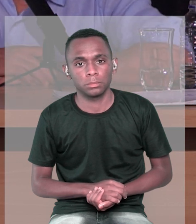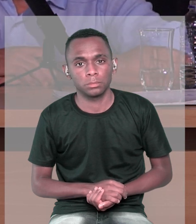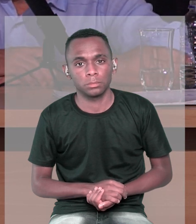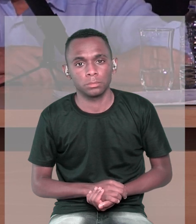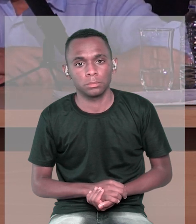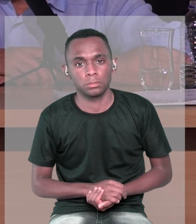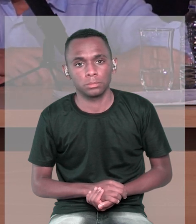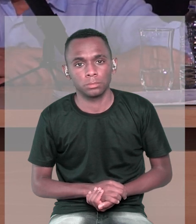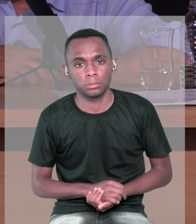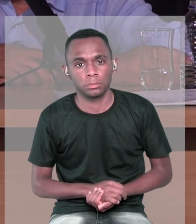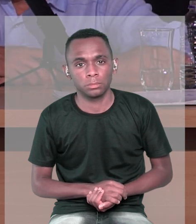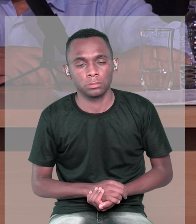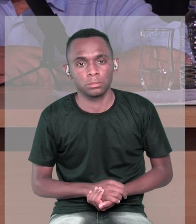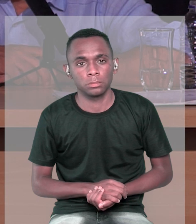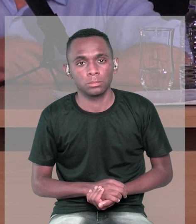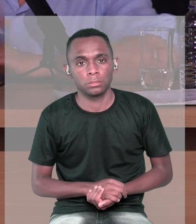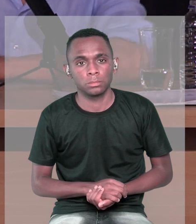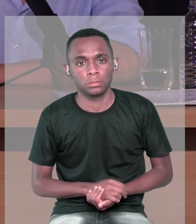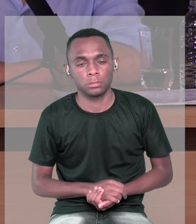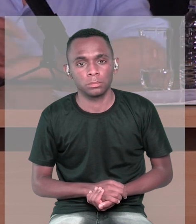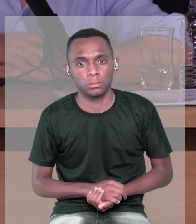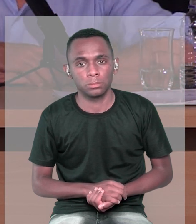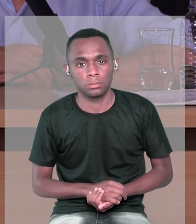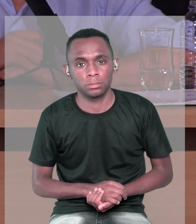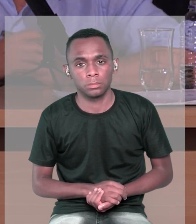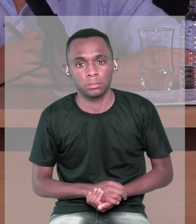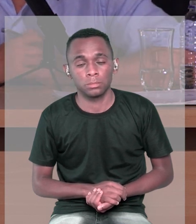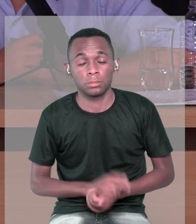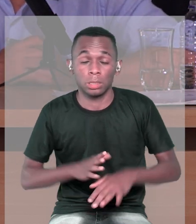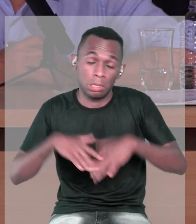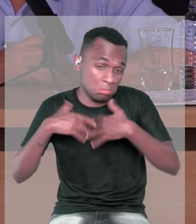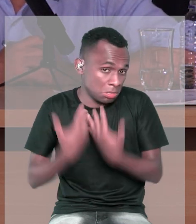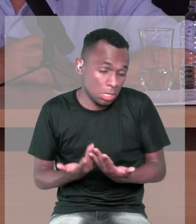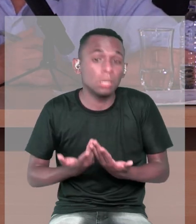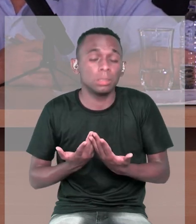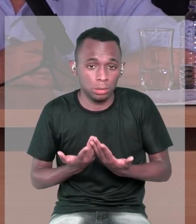monde et nous-mêmes et les autres. Força de